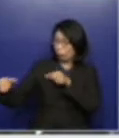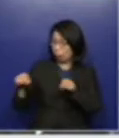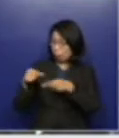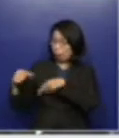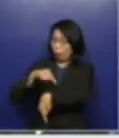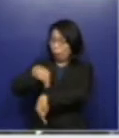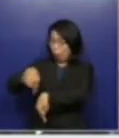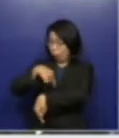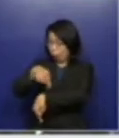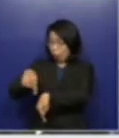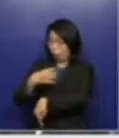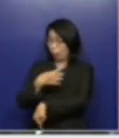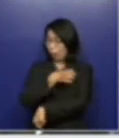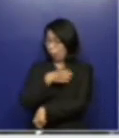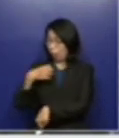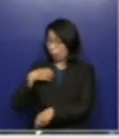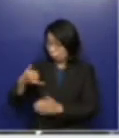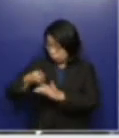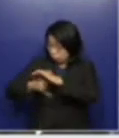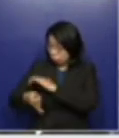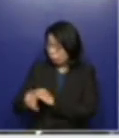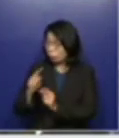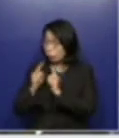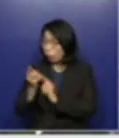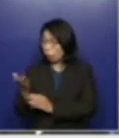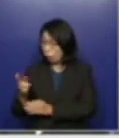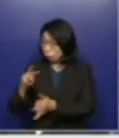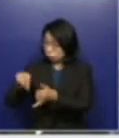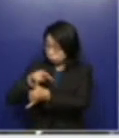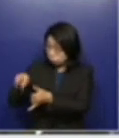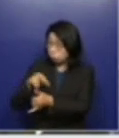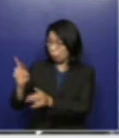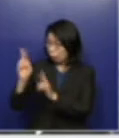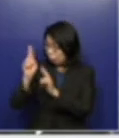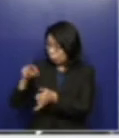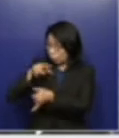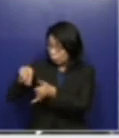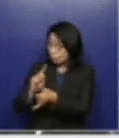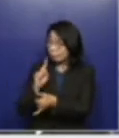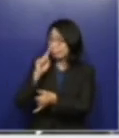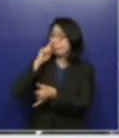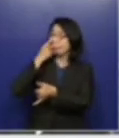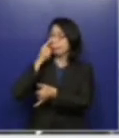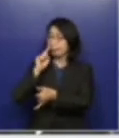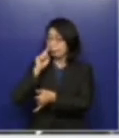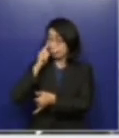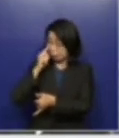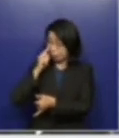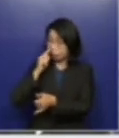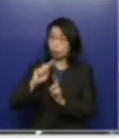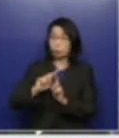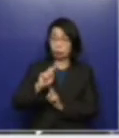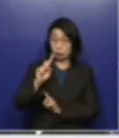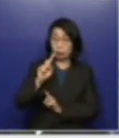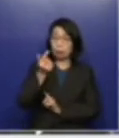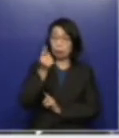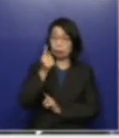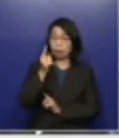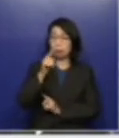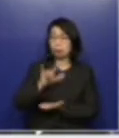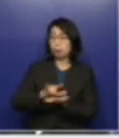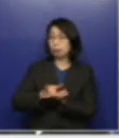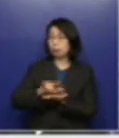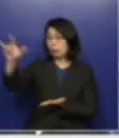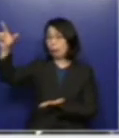านทูตนะครับถึงจะได้ตรวจได้เข้าข่ายต้องสงสัยตรวจซ้ำอีกวันที่11เข้าบินกลับปรากฏว่าเป็นบ